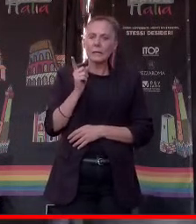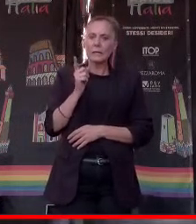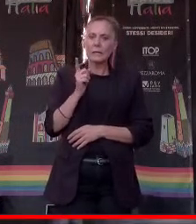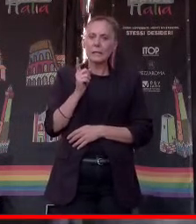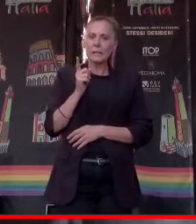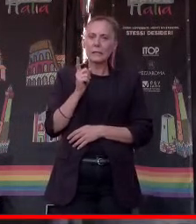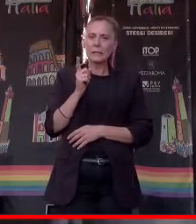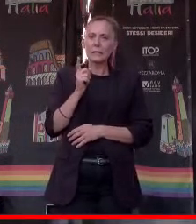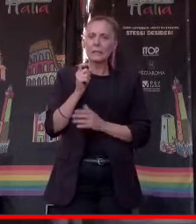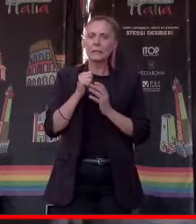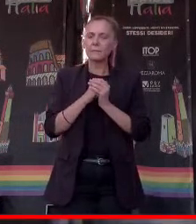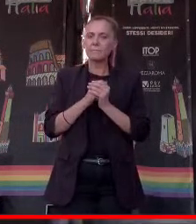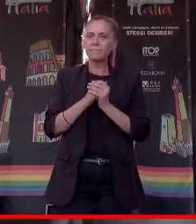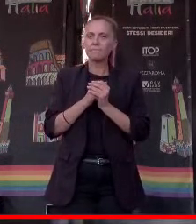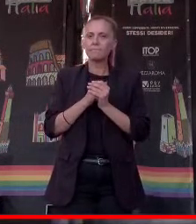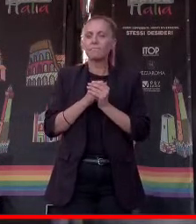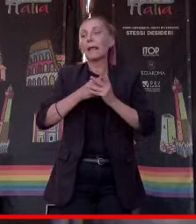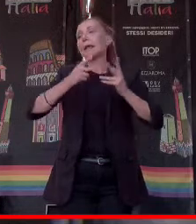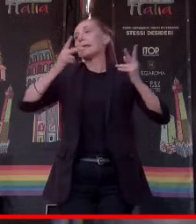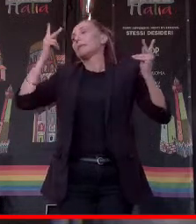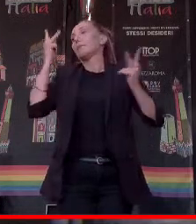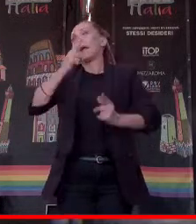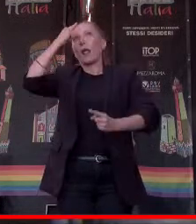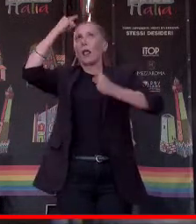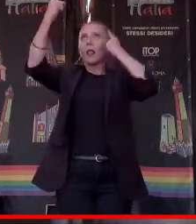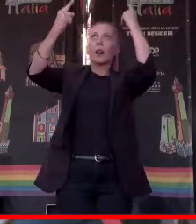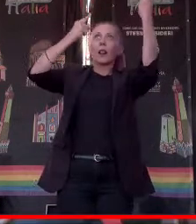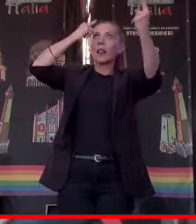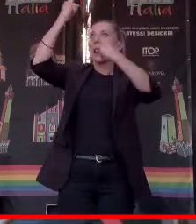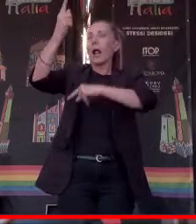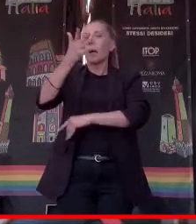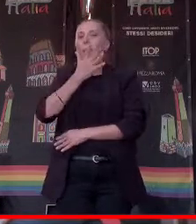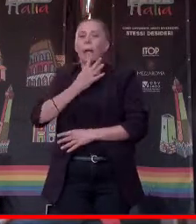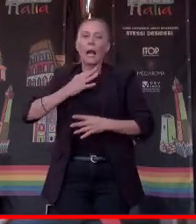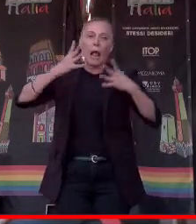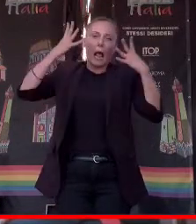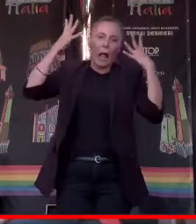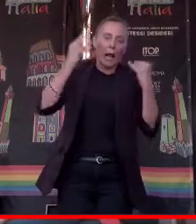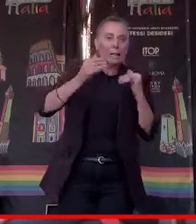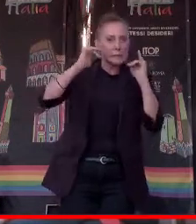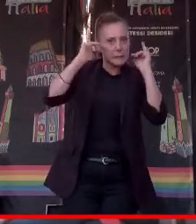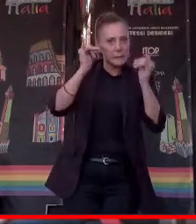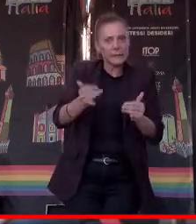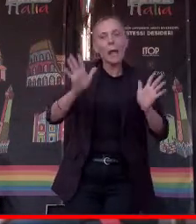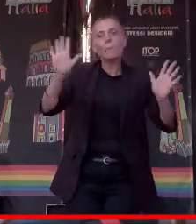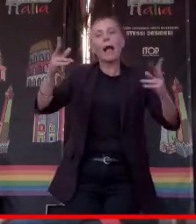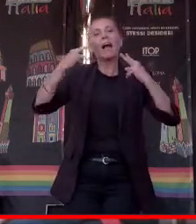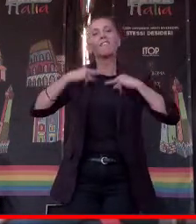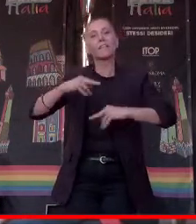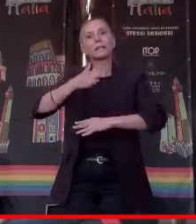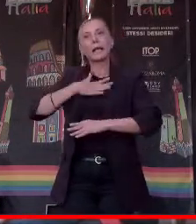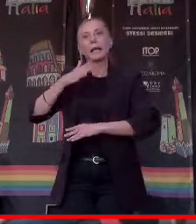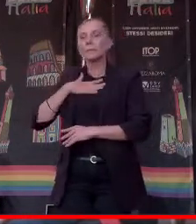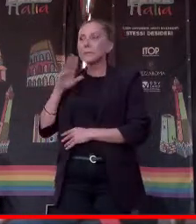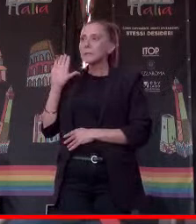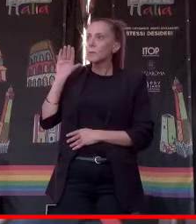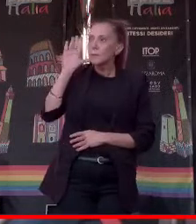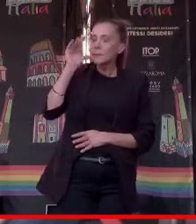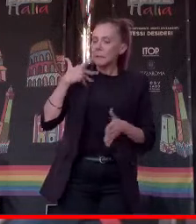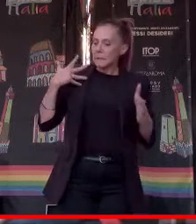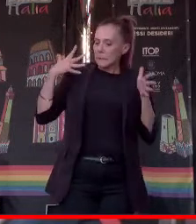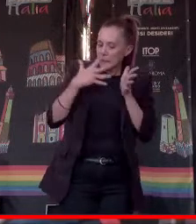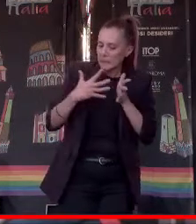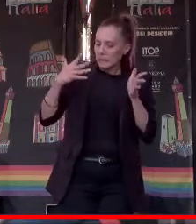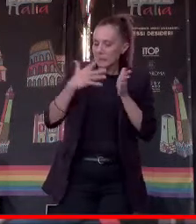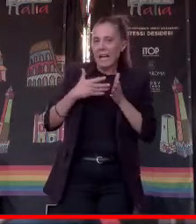tutto ciò che sono bellissime tante idee, però se io nella vita mia quotidiana di ogni giorno faccio difficoltà a scendere per strada